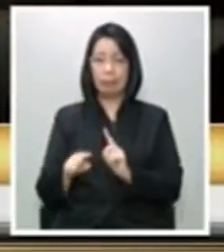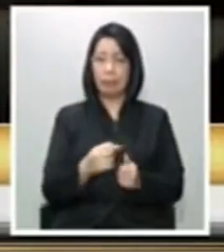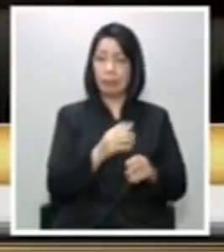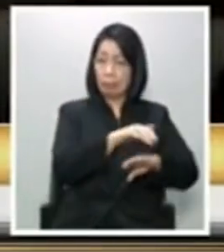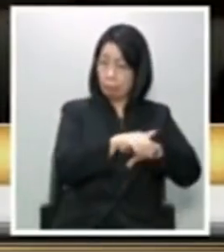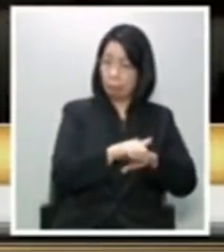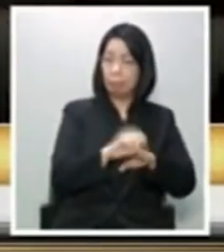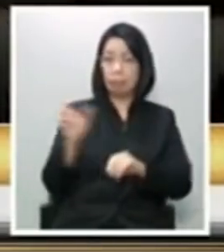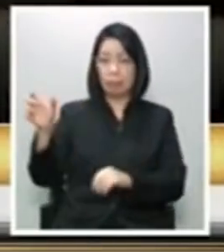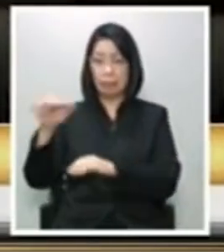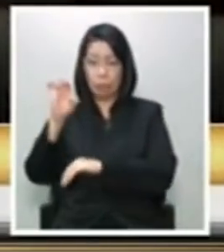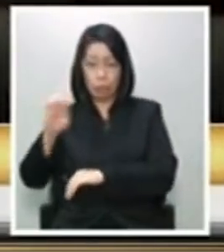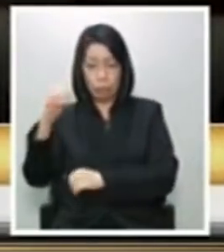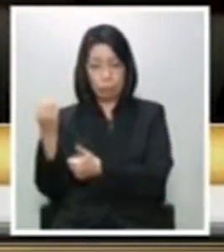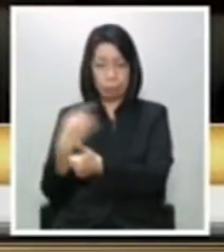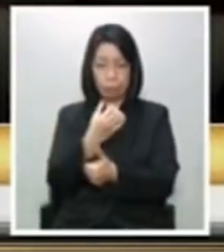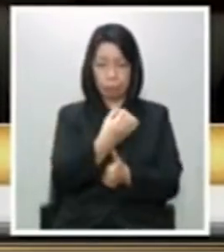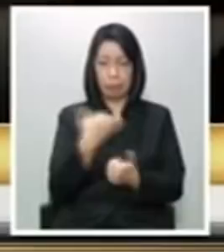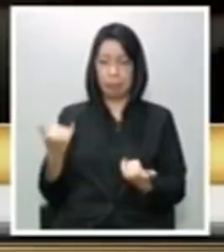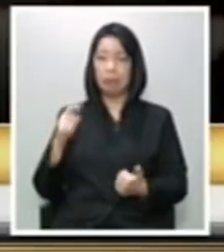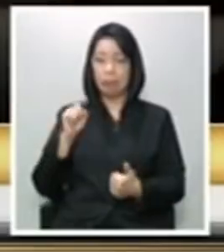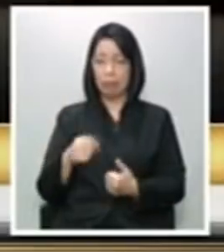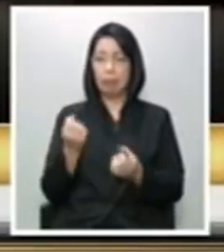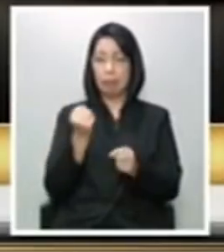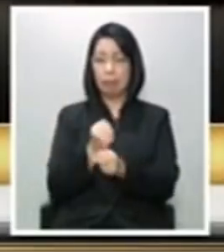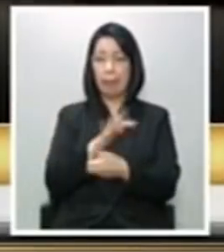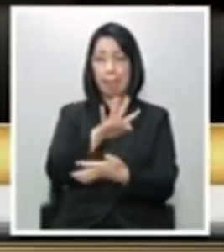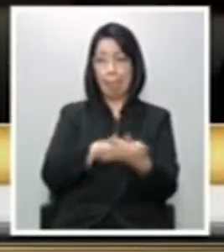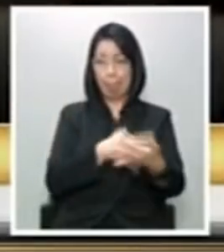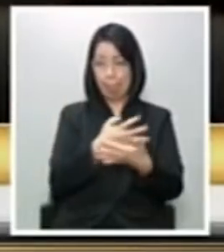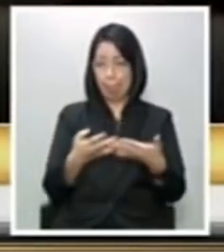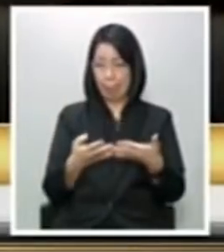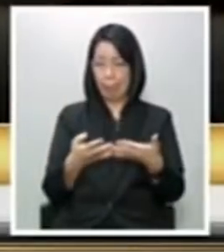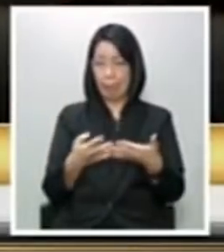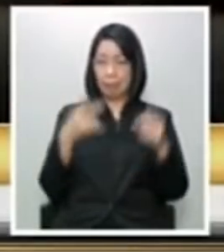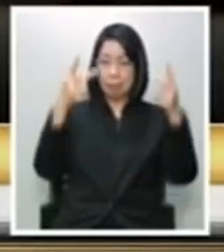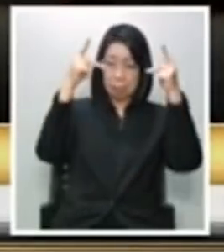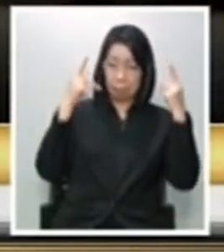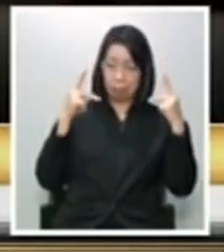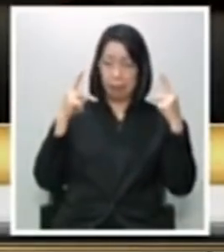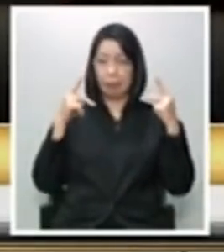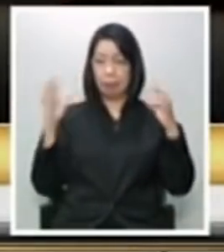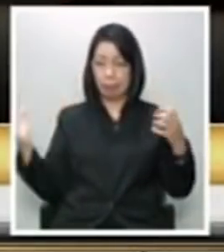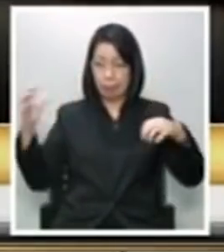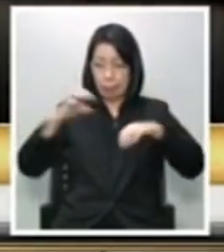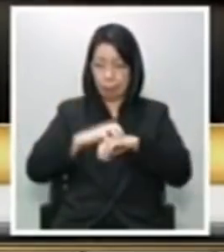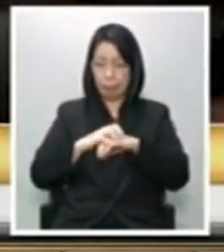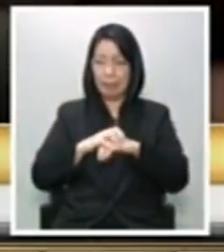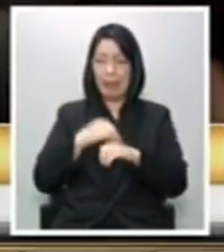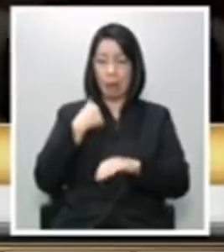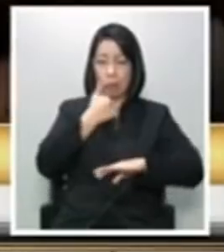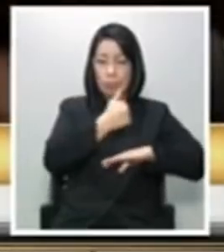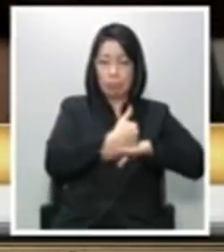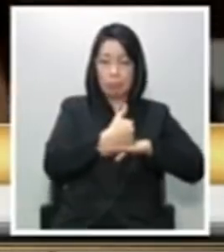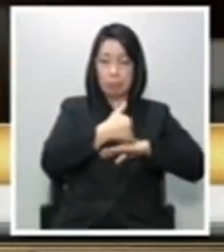แกนดิเนเวียก็คือการสร้างแผนจัดการป่าเพื่อที่จะรวมสวนอำนาจกลับมาจากเจ้าเมืองต่าง